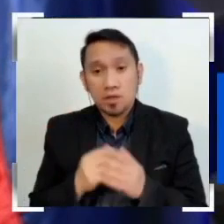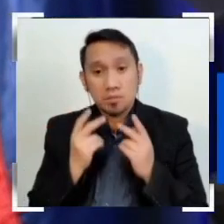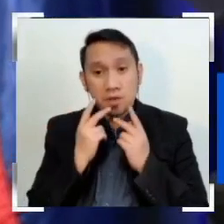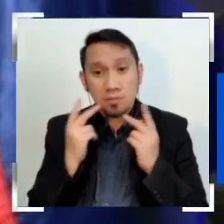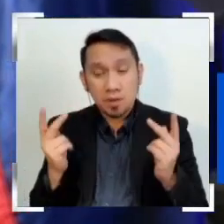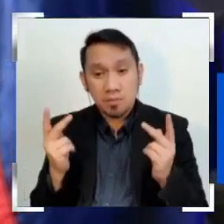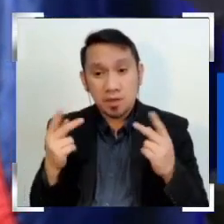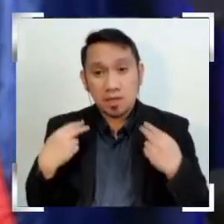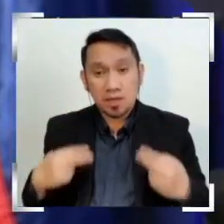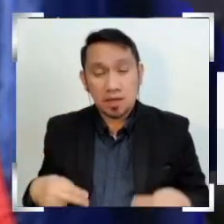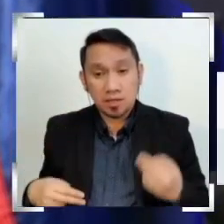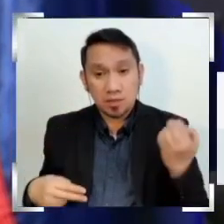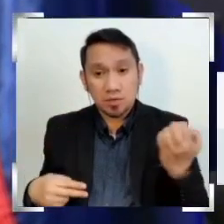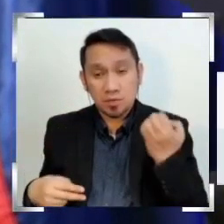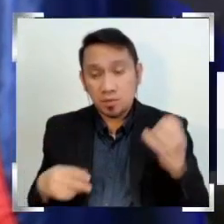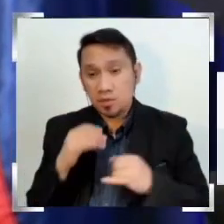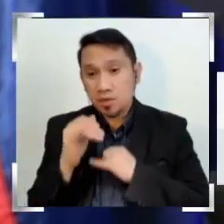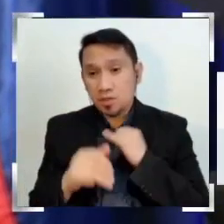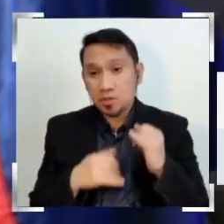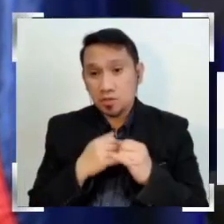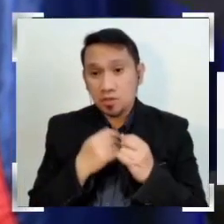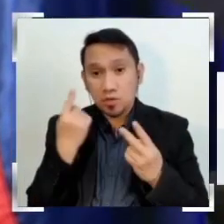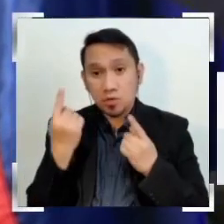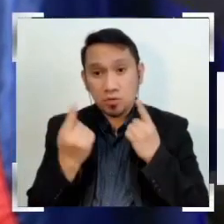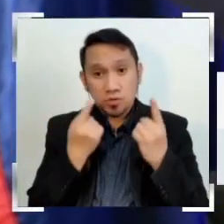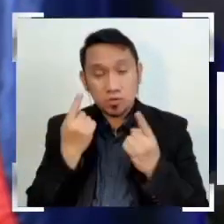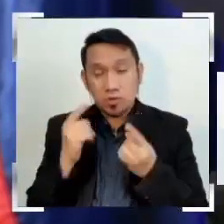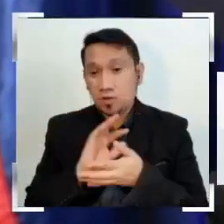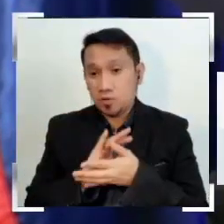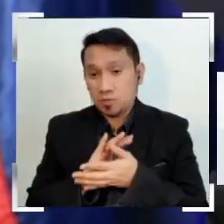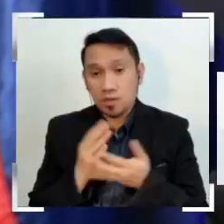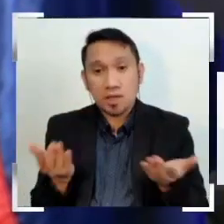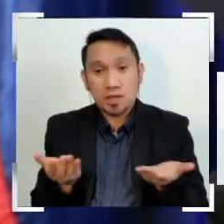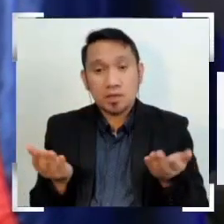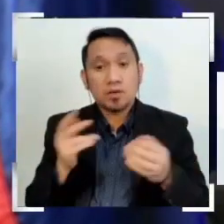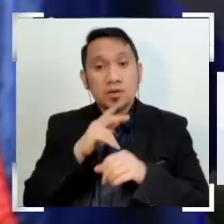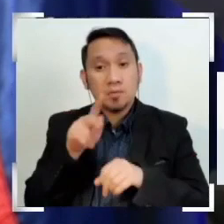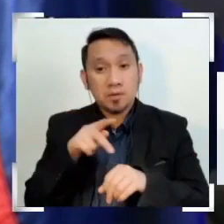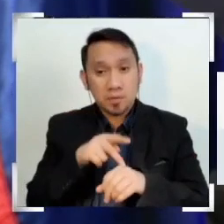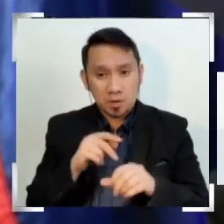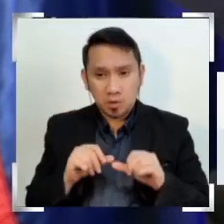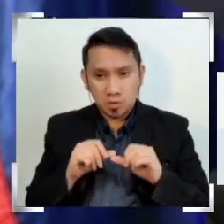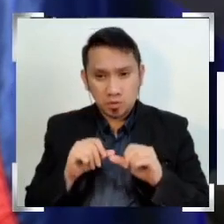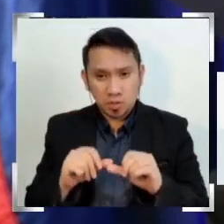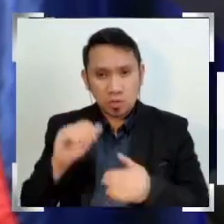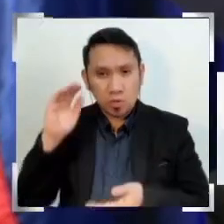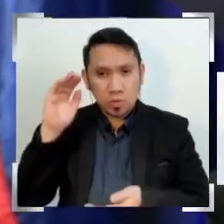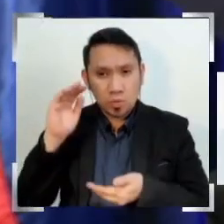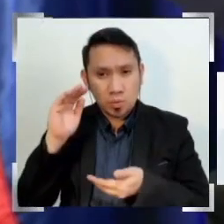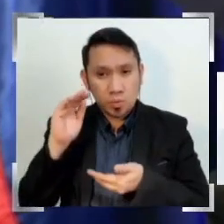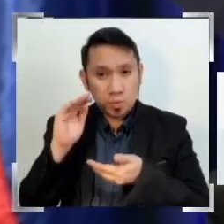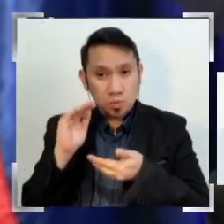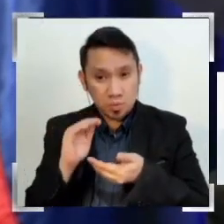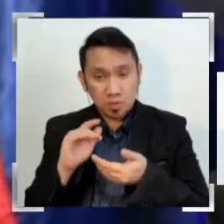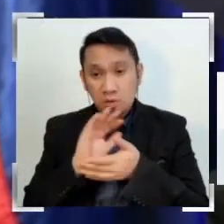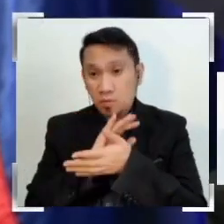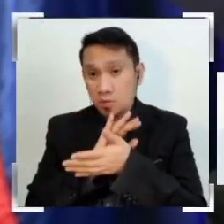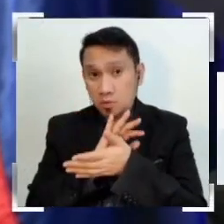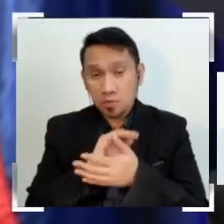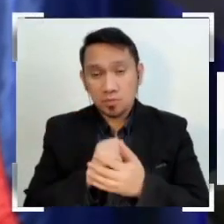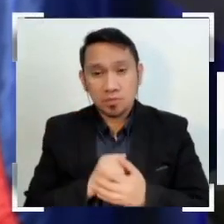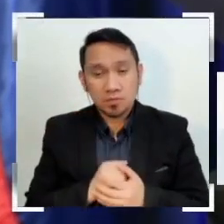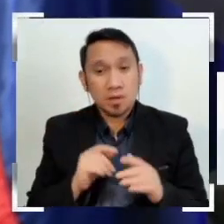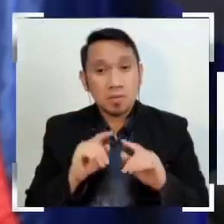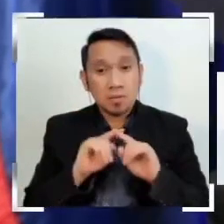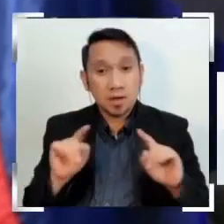of International Concern ang COVID-19. Dito sa Pilipinas, patuloy namang bumababa ang bilang ng mga nagkaka-COVID-19, pero patuloy